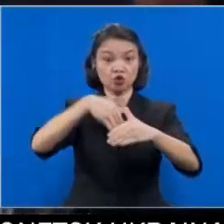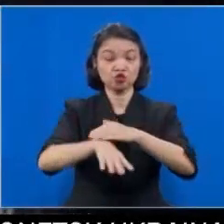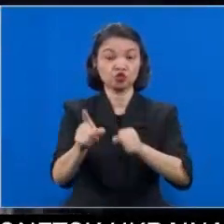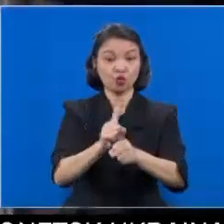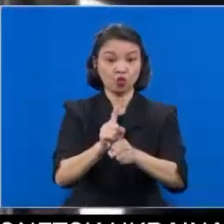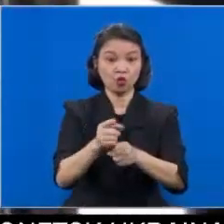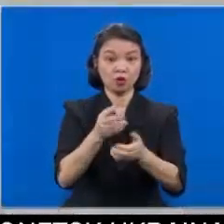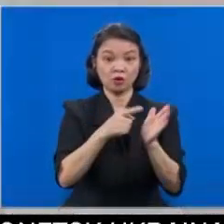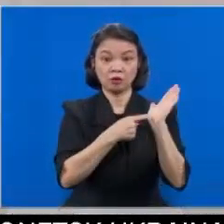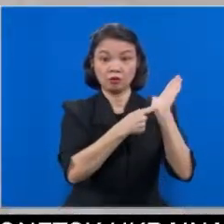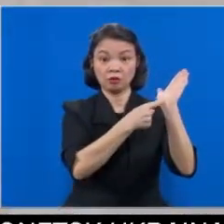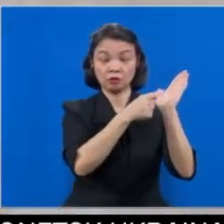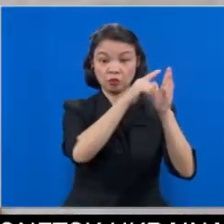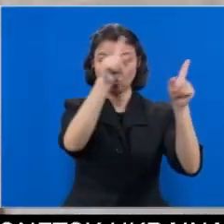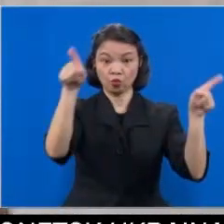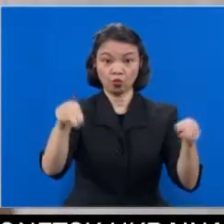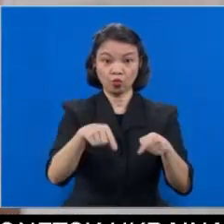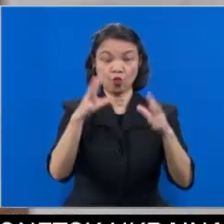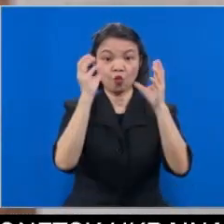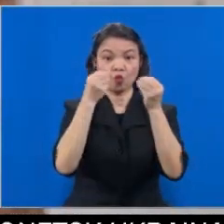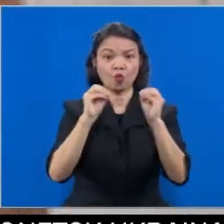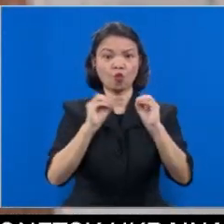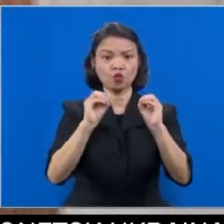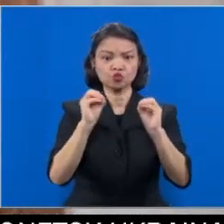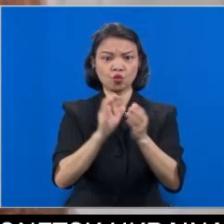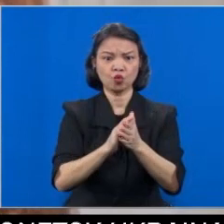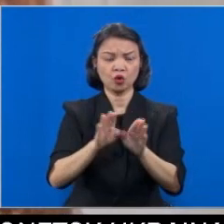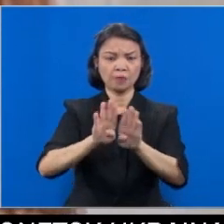etalase telah kosong dan pintu belakang gerai telah rusak.